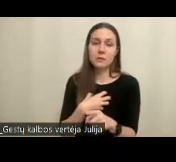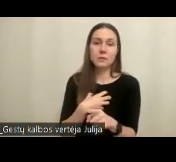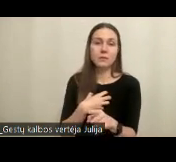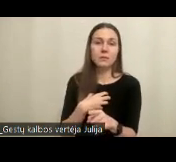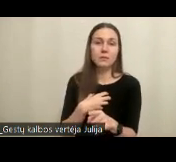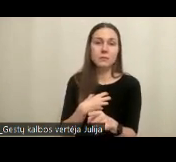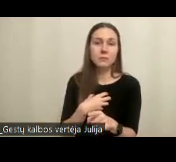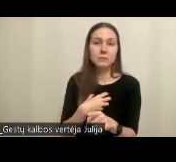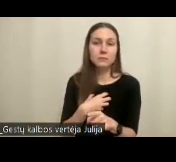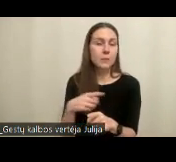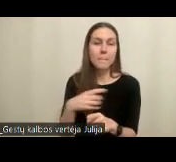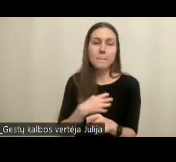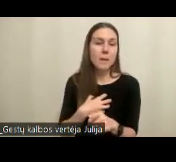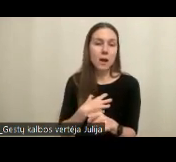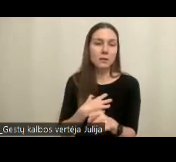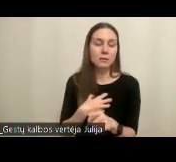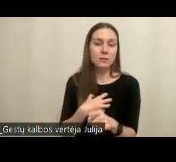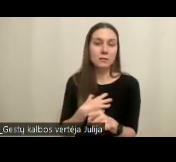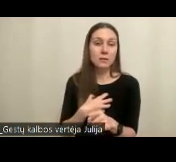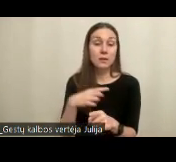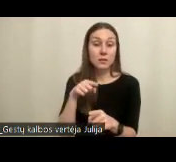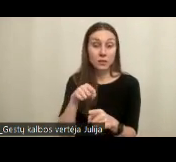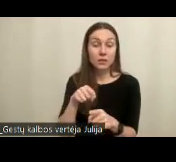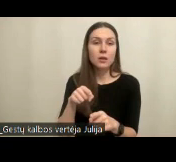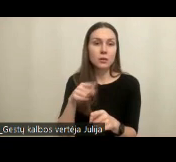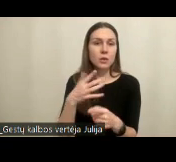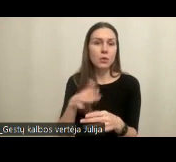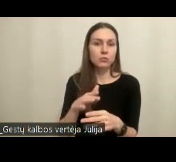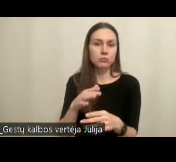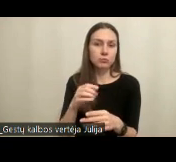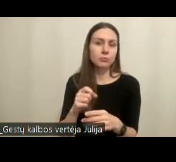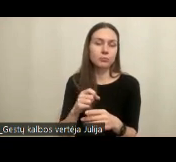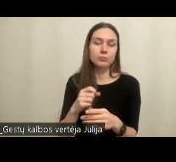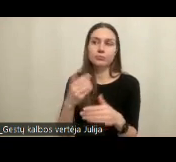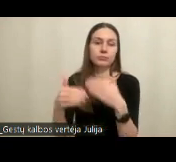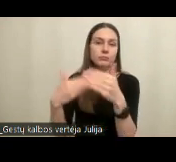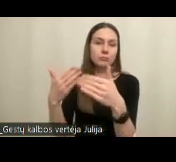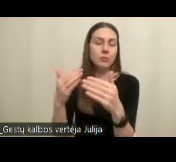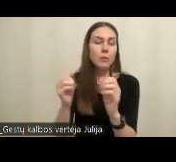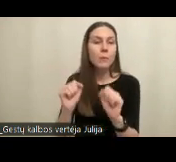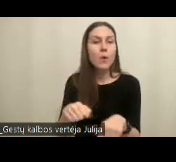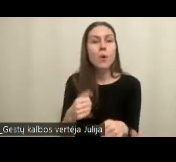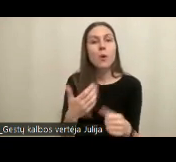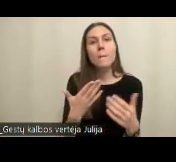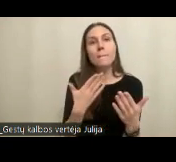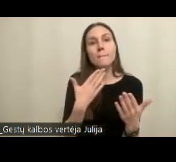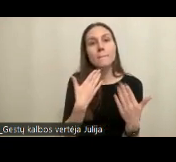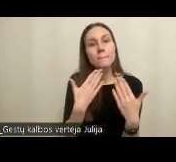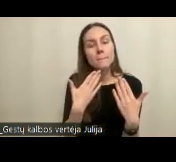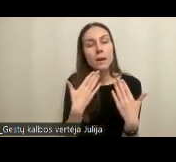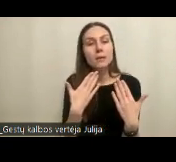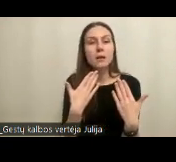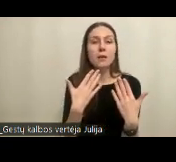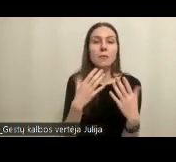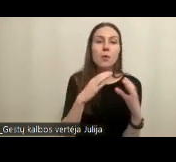ir pagrindas. Nuo jos viskas prasideda. Taip, mes galime mokyti kalbos, bendravimo, komunikacijos.